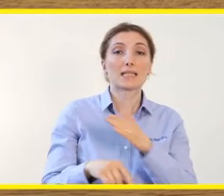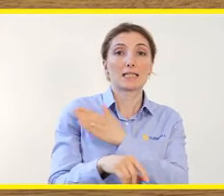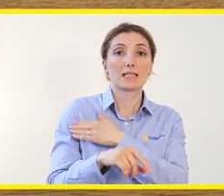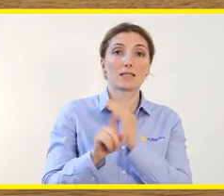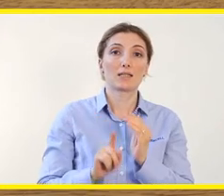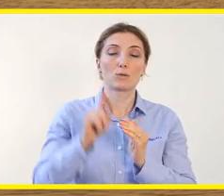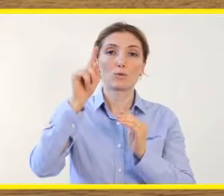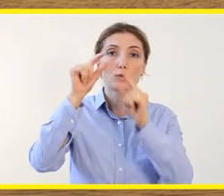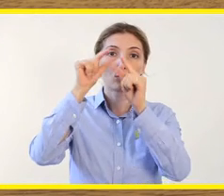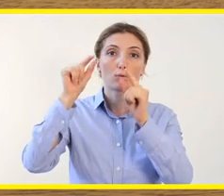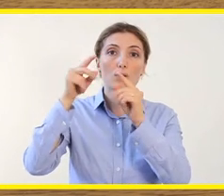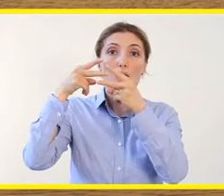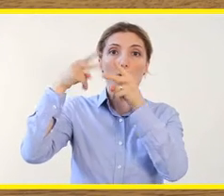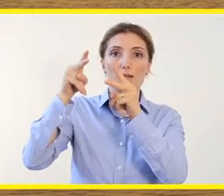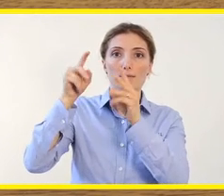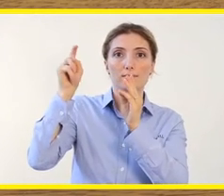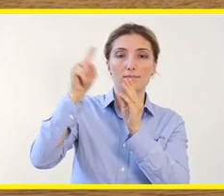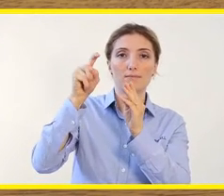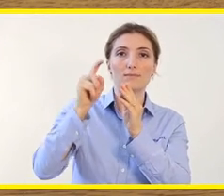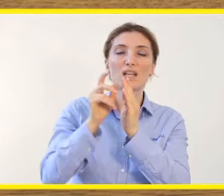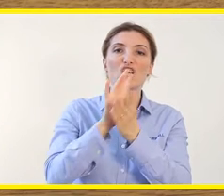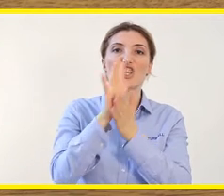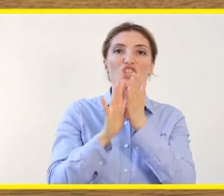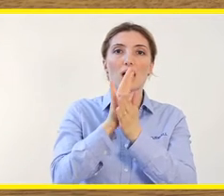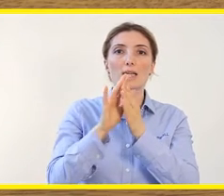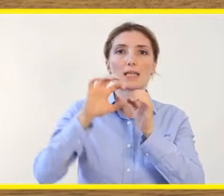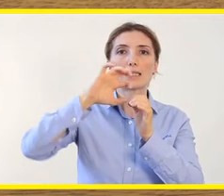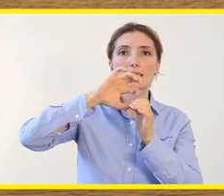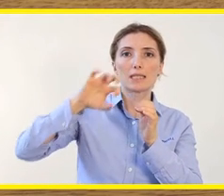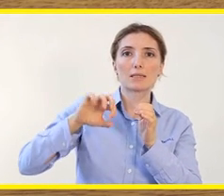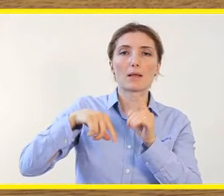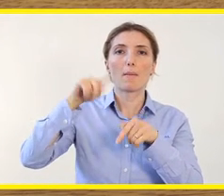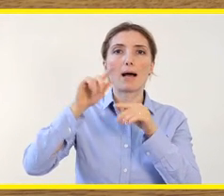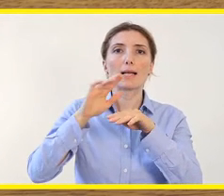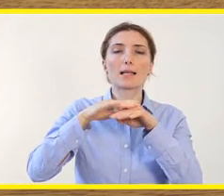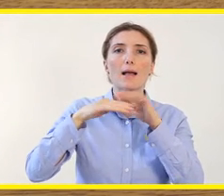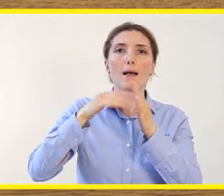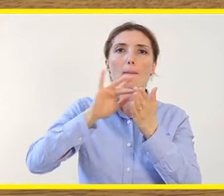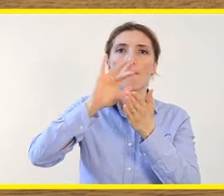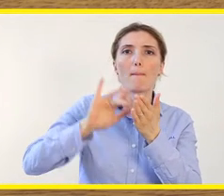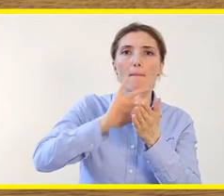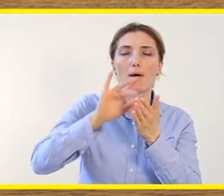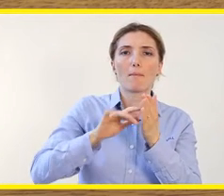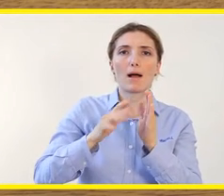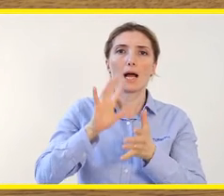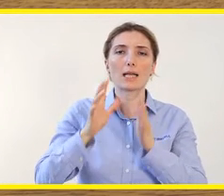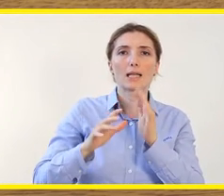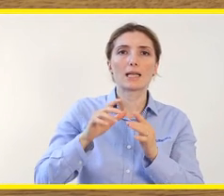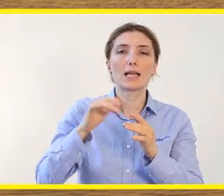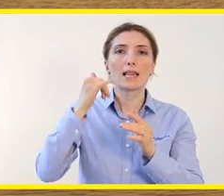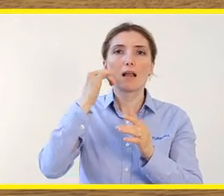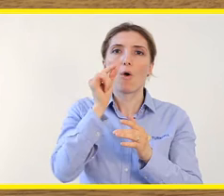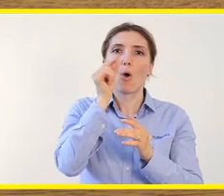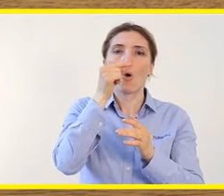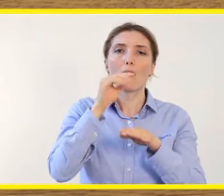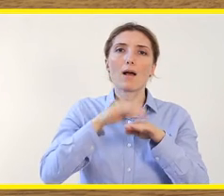Sağ üstteki tuşu açık hale getirin. İşaretler kısmında bazı parmak hareketleri ile cihazın kolay kullanımını